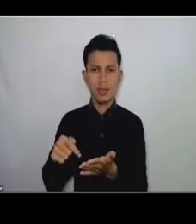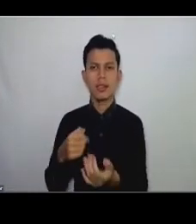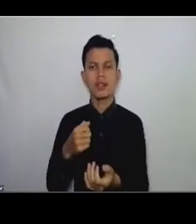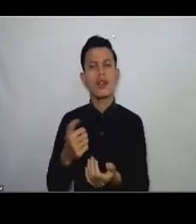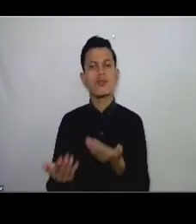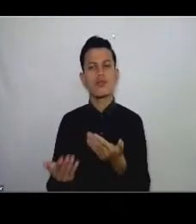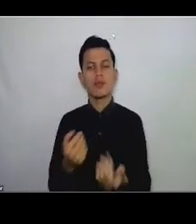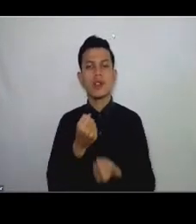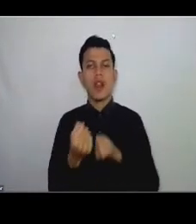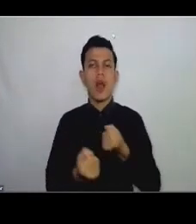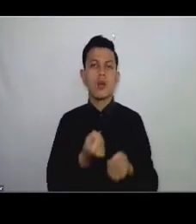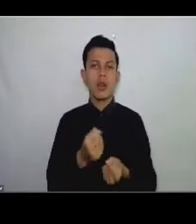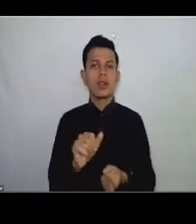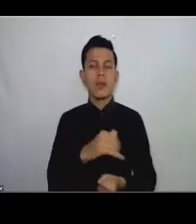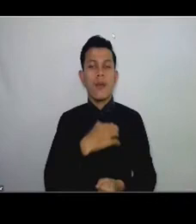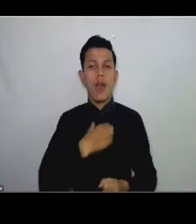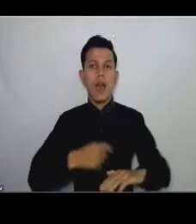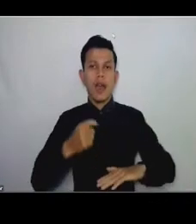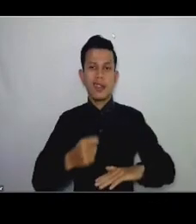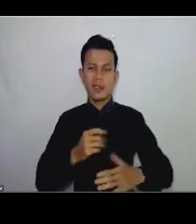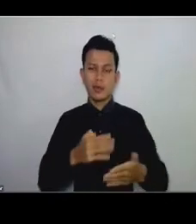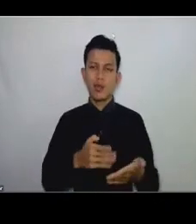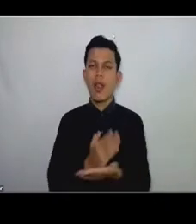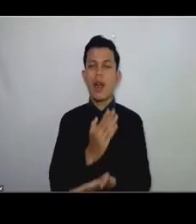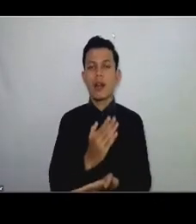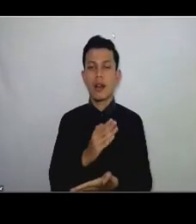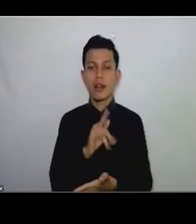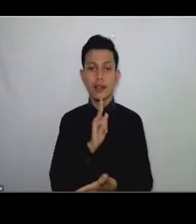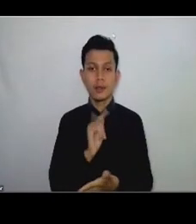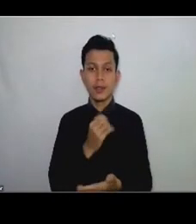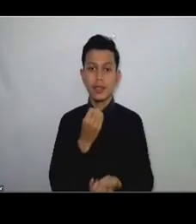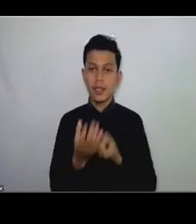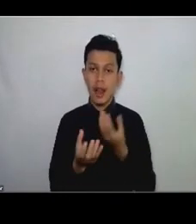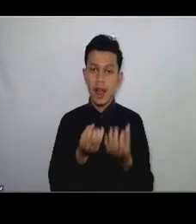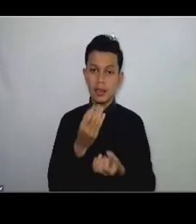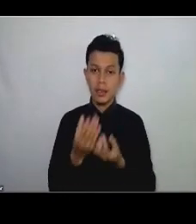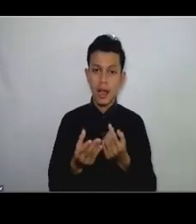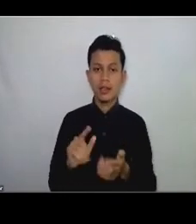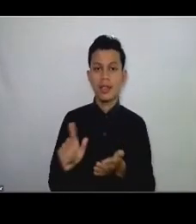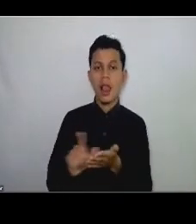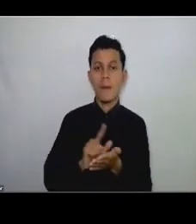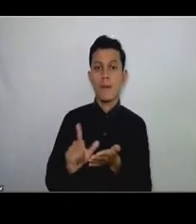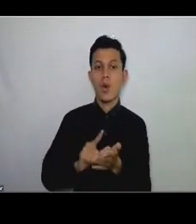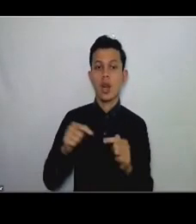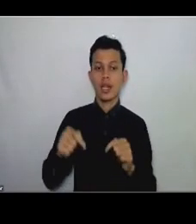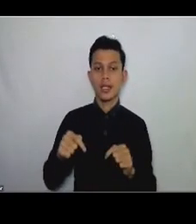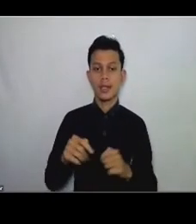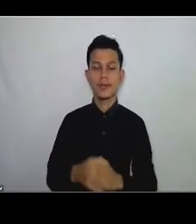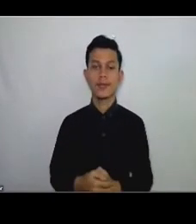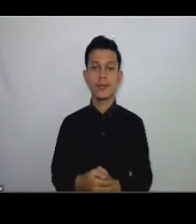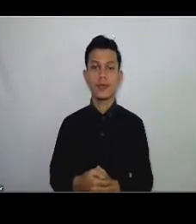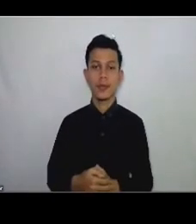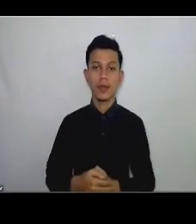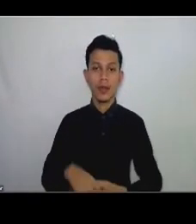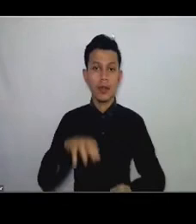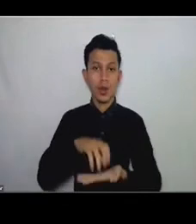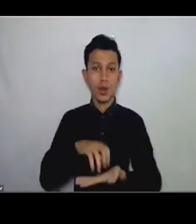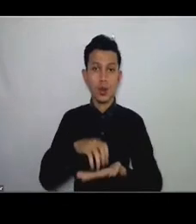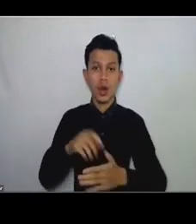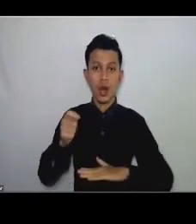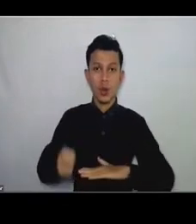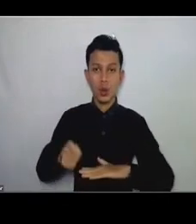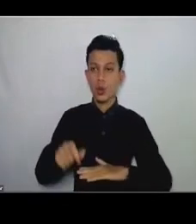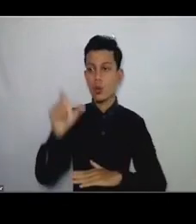Hakim terlapor sebagaimana diuraikan dalam rapon aku kedudukan hukum pelapor